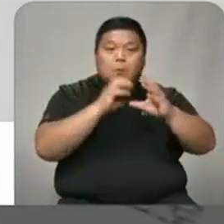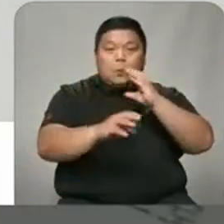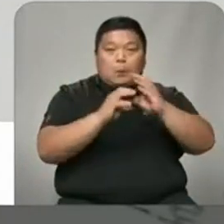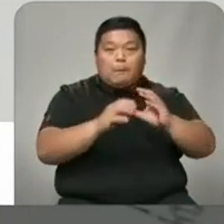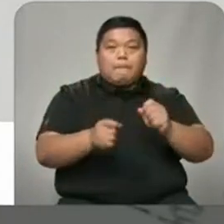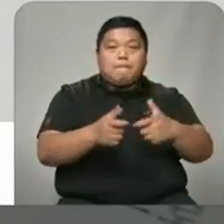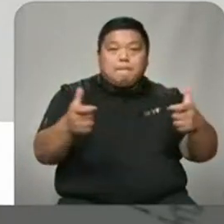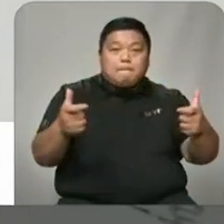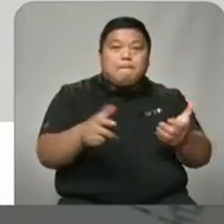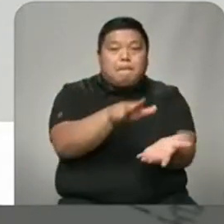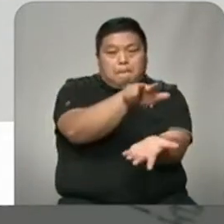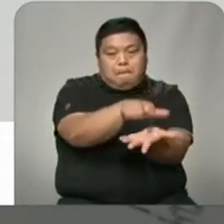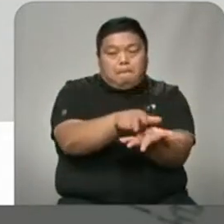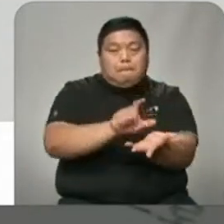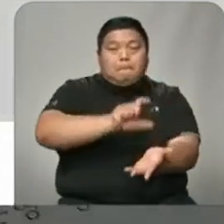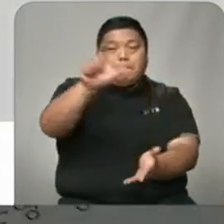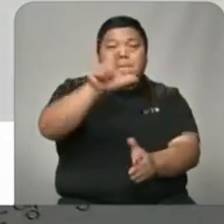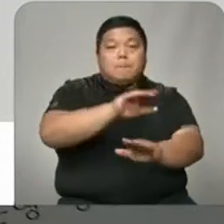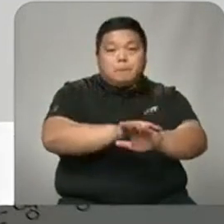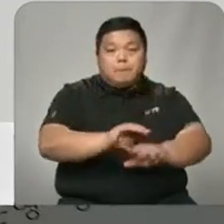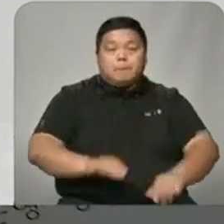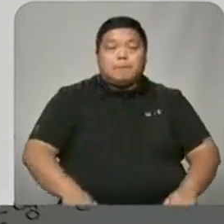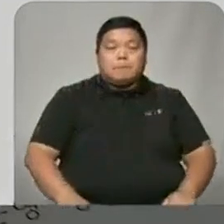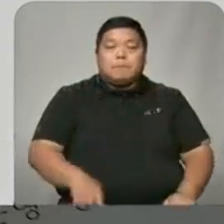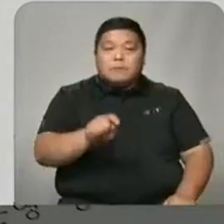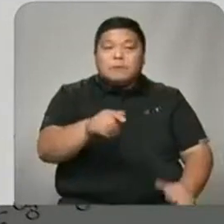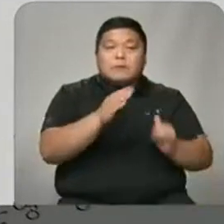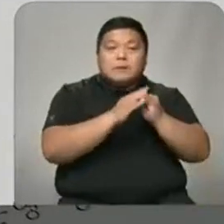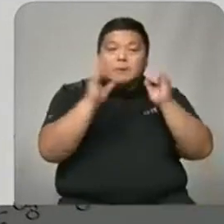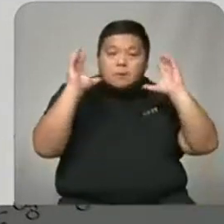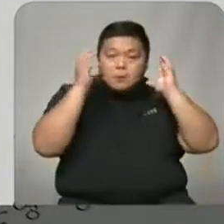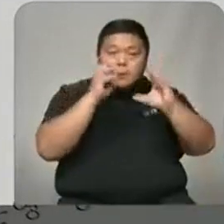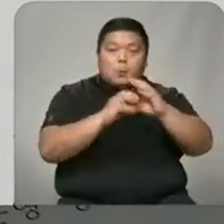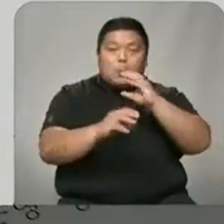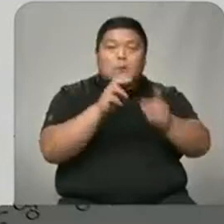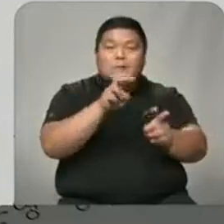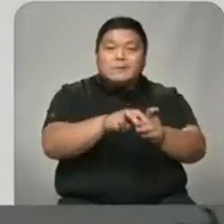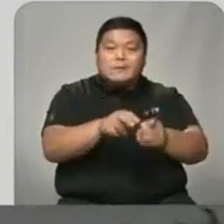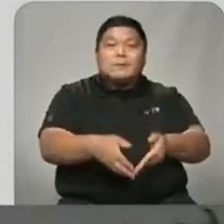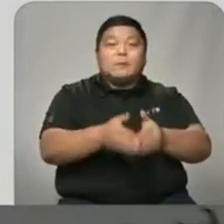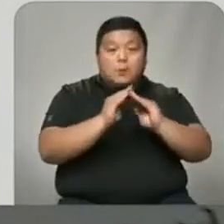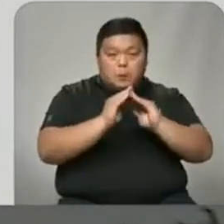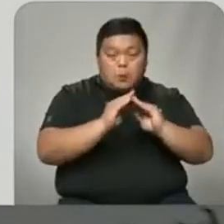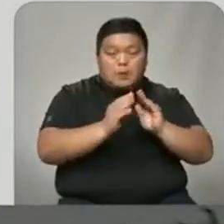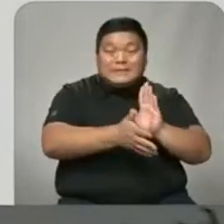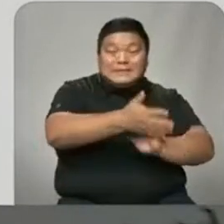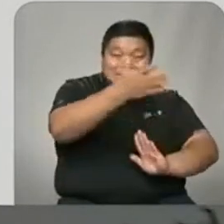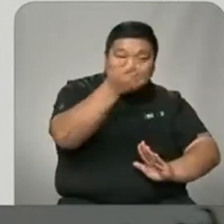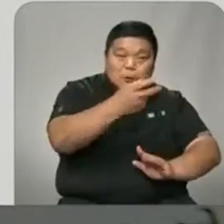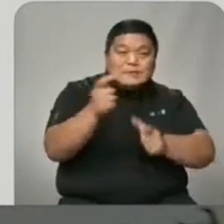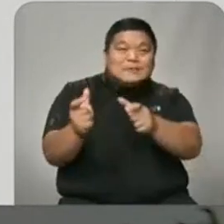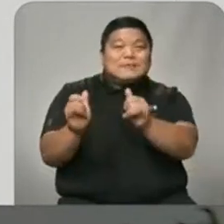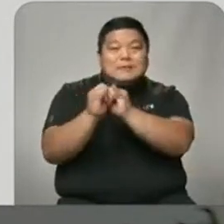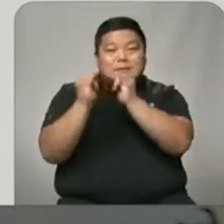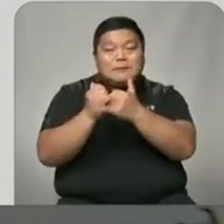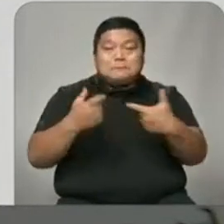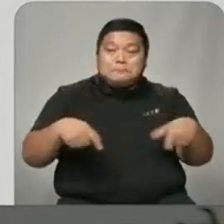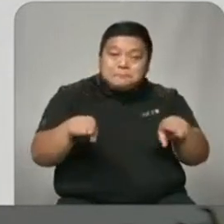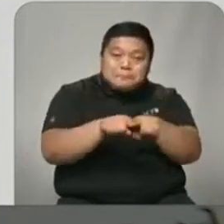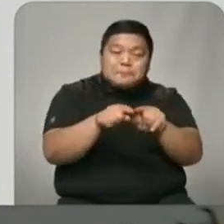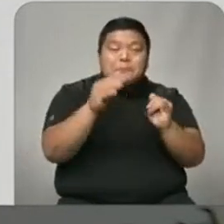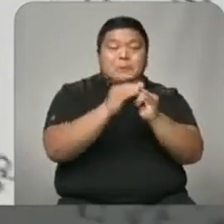활성화 지원 조례가 발휘됐습니다 아동소통센터를 설립하고 원주시와 지역사회가 나서 아동소통교육과